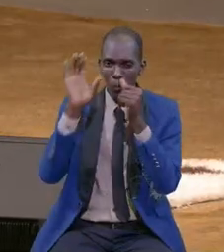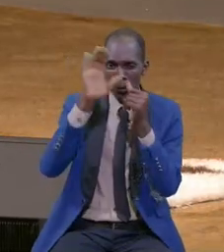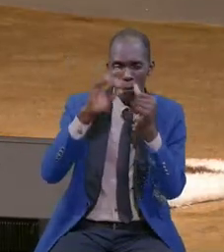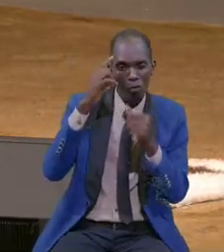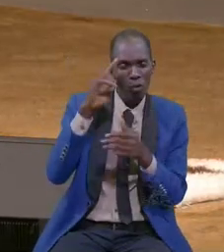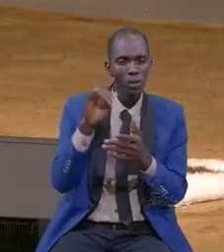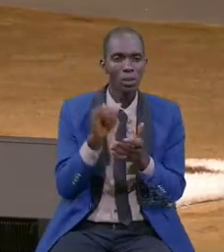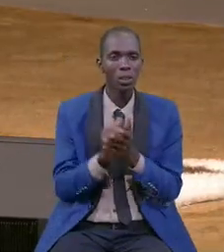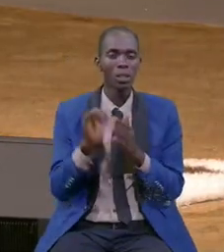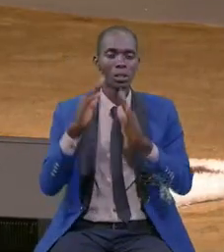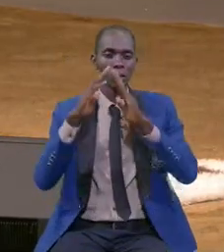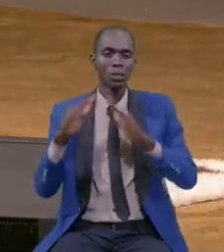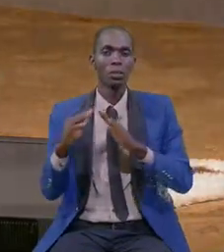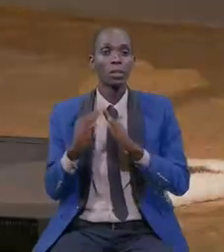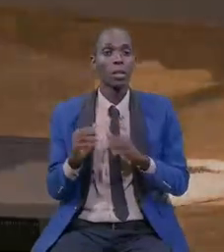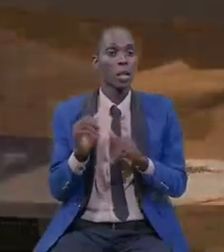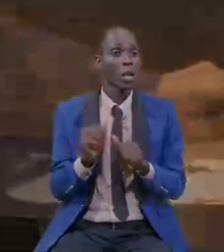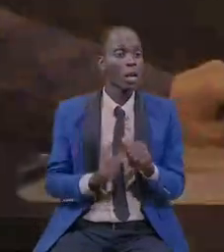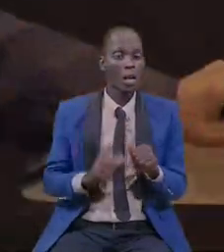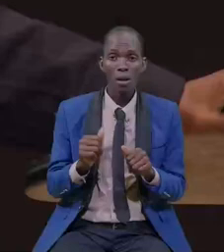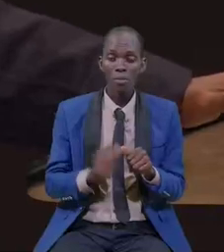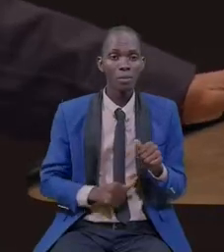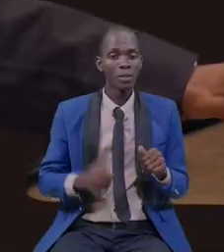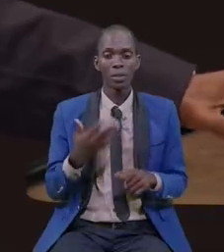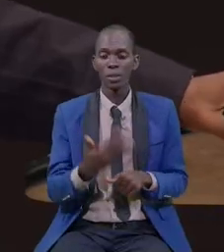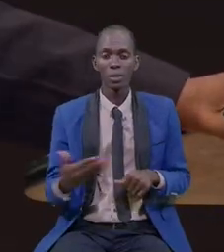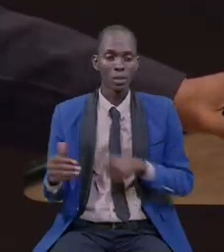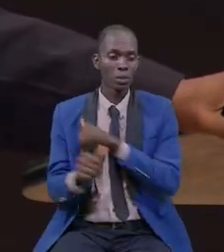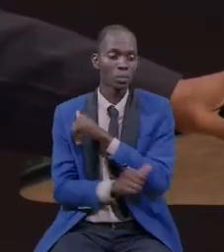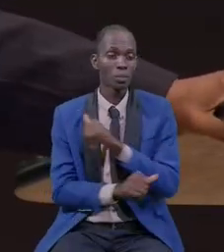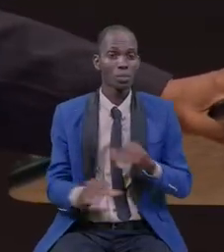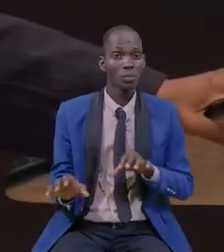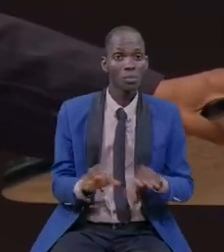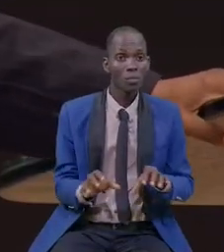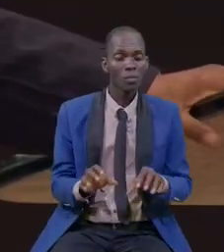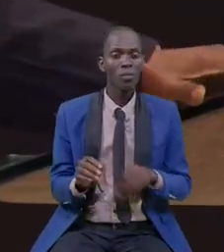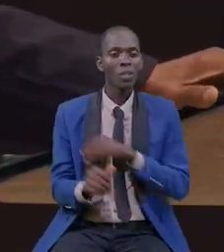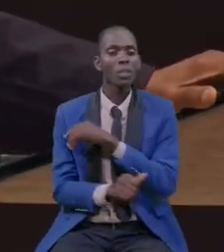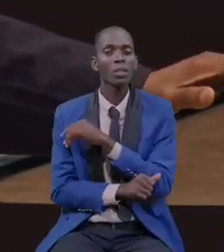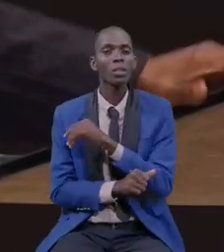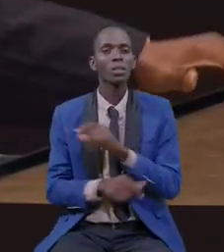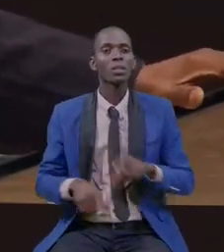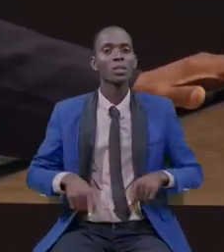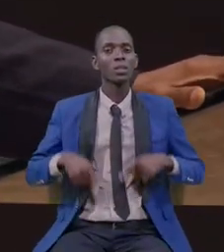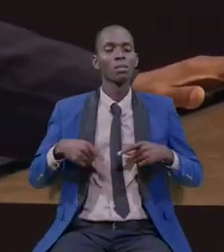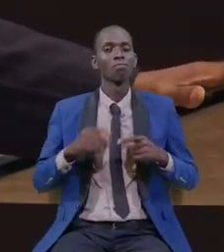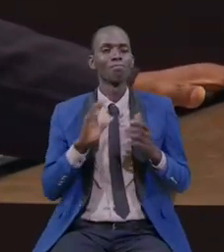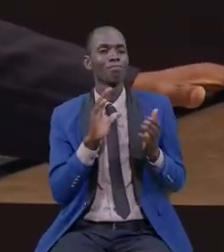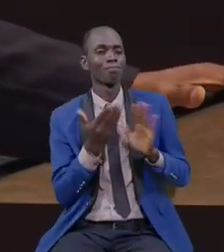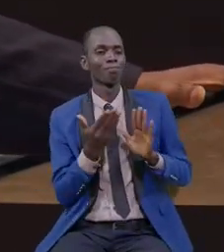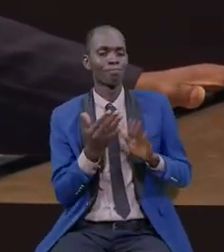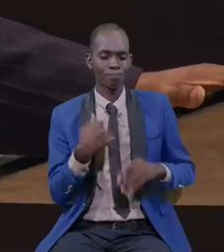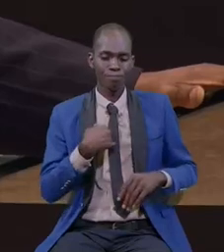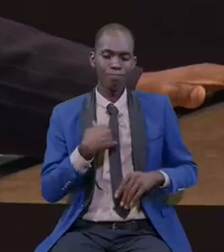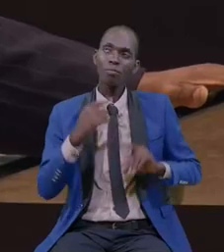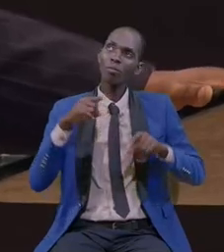cru en cette cité tous les pas qu'il menaiit et toutes les choses qu'il faisaient il vivaent comme je vais